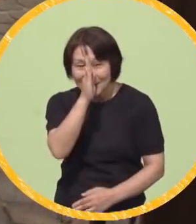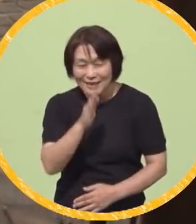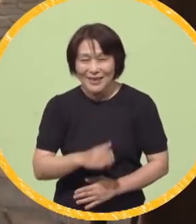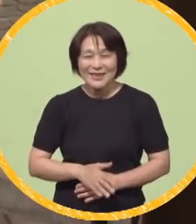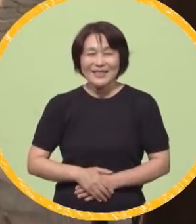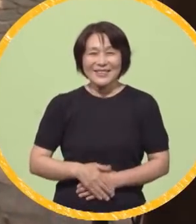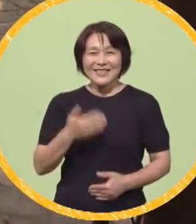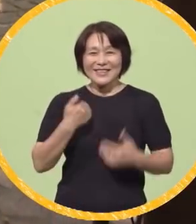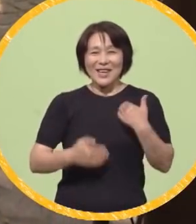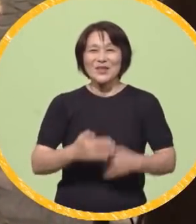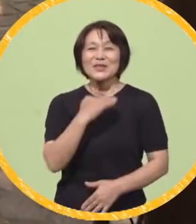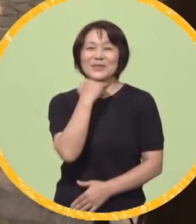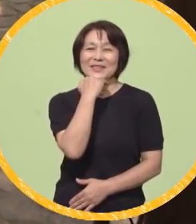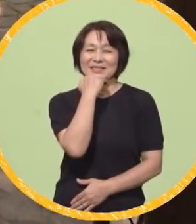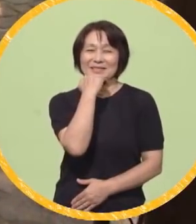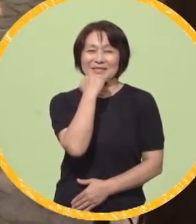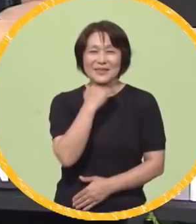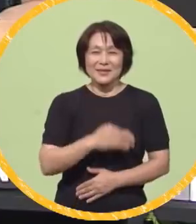わ楽しみ。